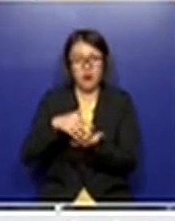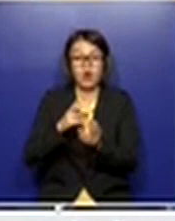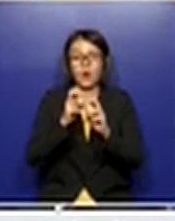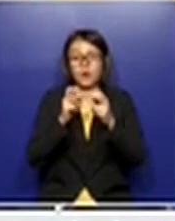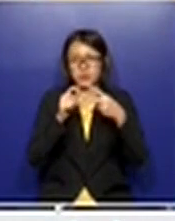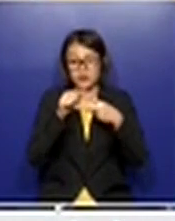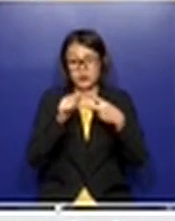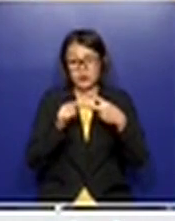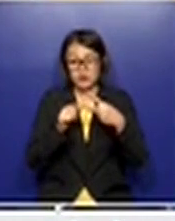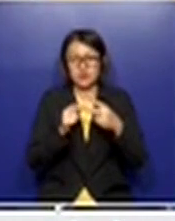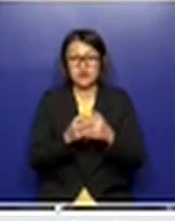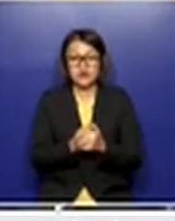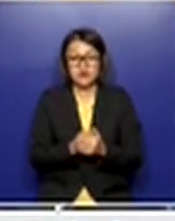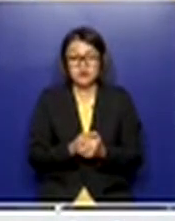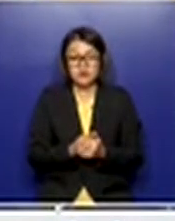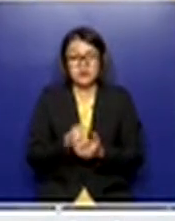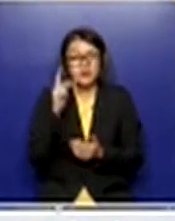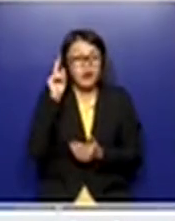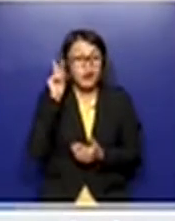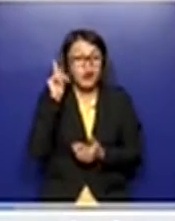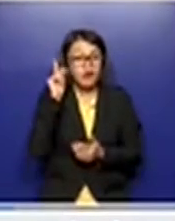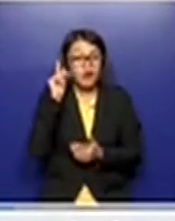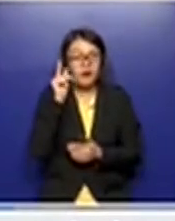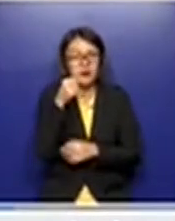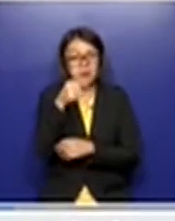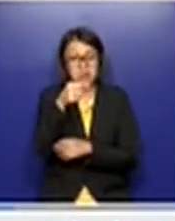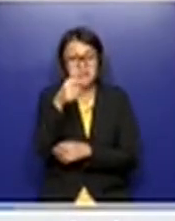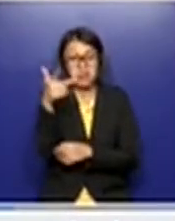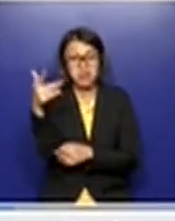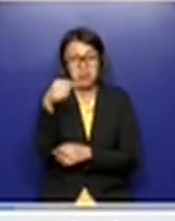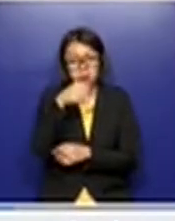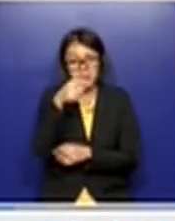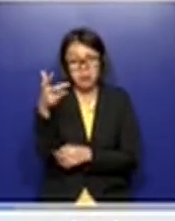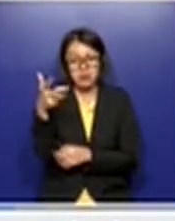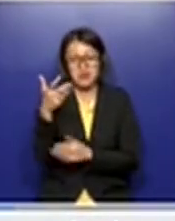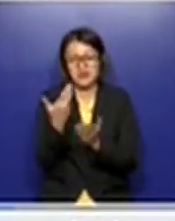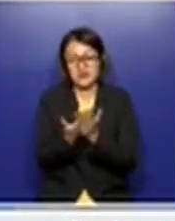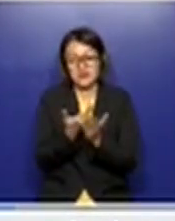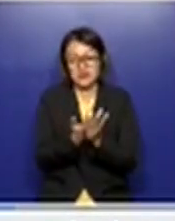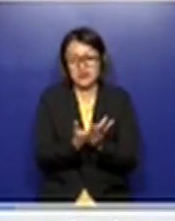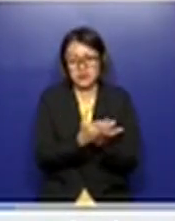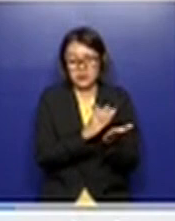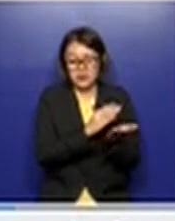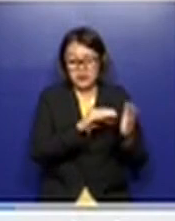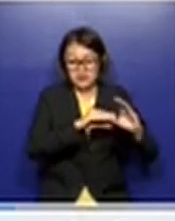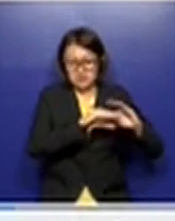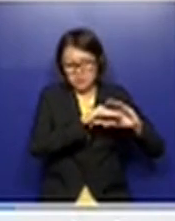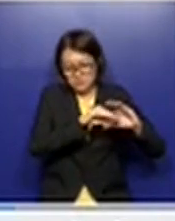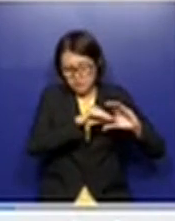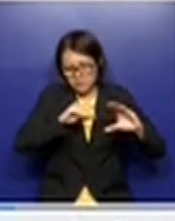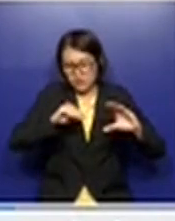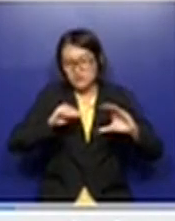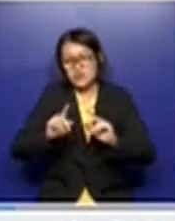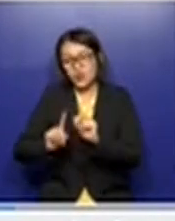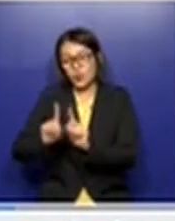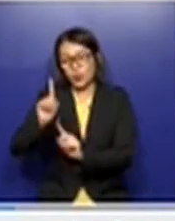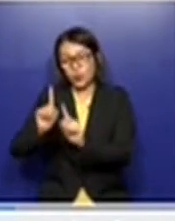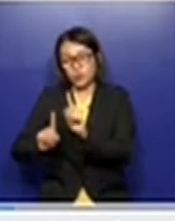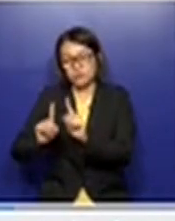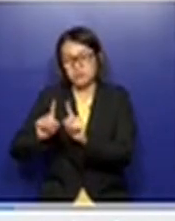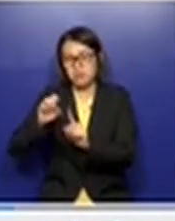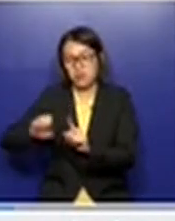นี้และมีข่าวว่าไทย PBS เนี่ยนำเงินส่วนหนึ่งไปซื้อหุ้นในบริษัทเอกช